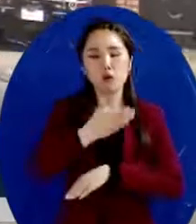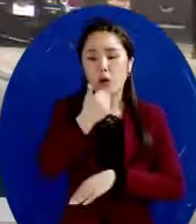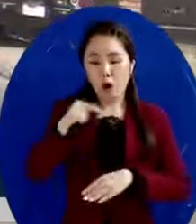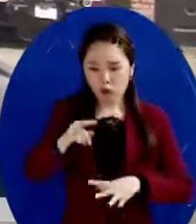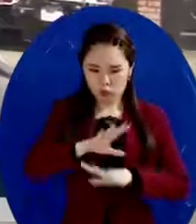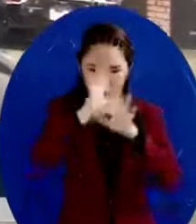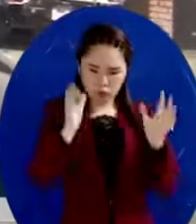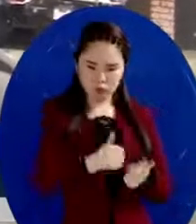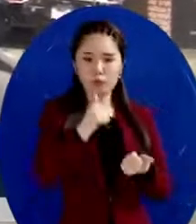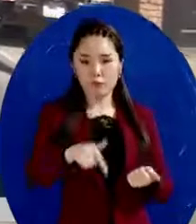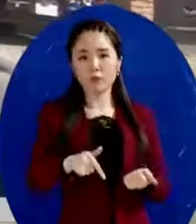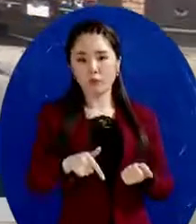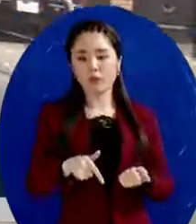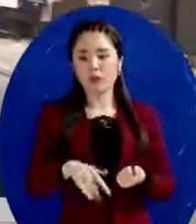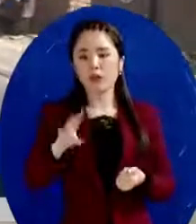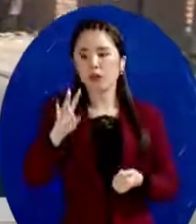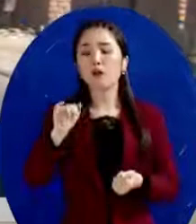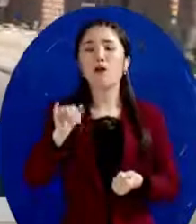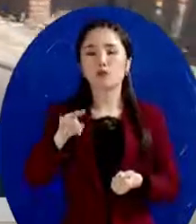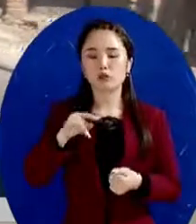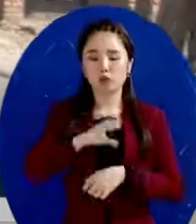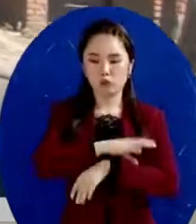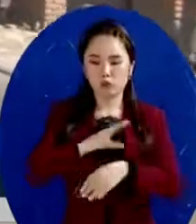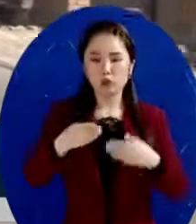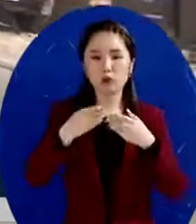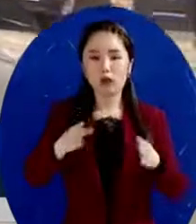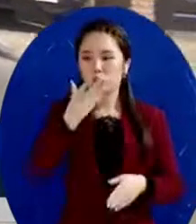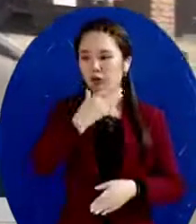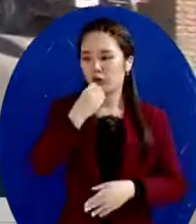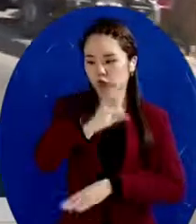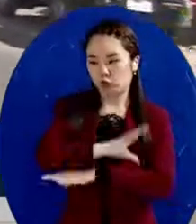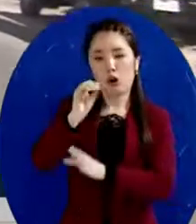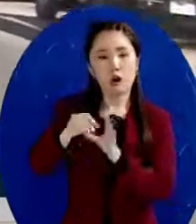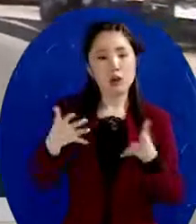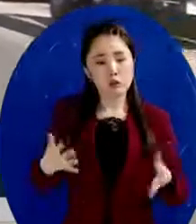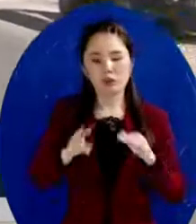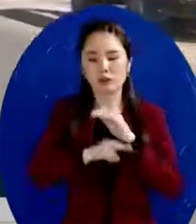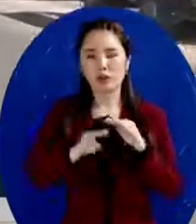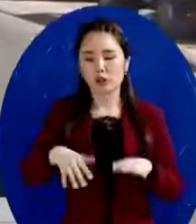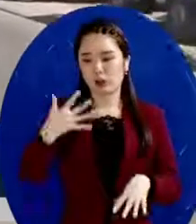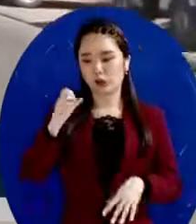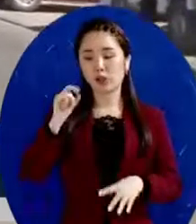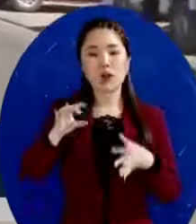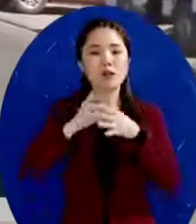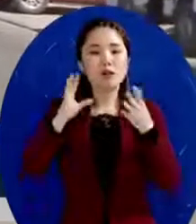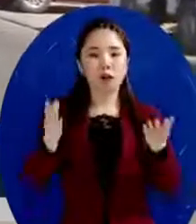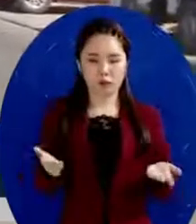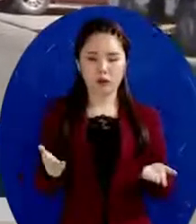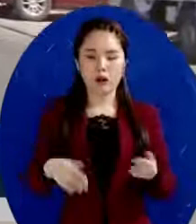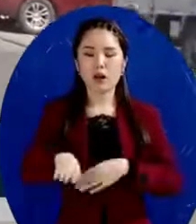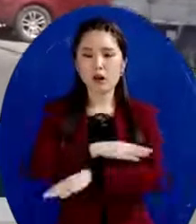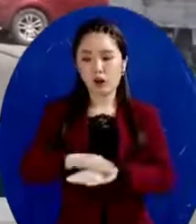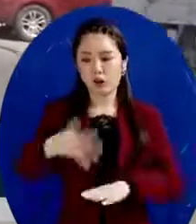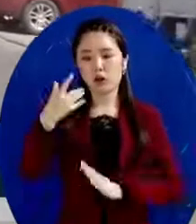сургуультай болоод намар сургууль нь ороод хүүхдүүд сайхан сургуультай болсон. Одоо цэцэрлэгний 5 сард орно. Зам маань